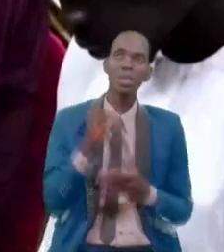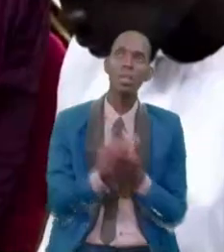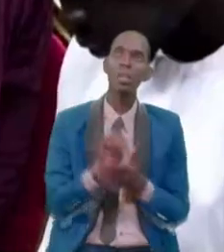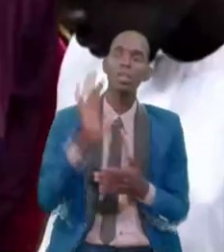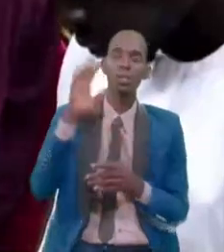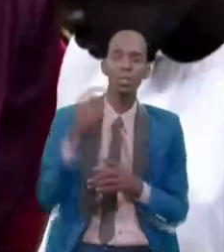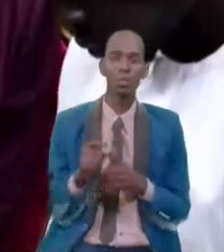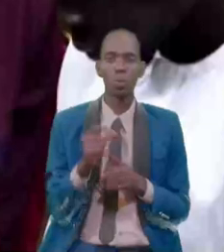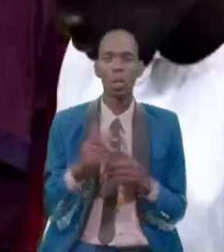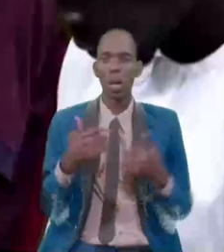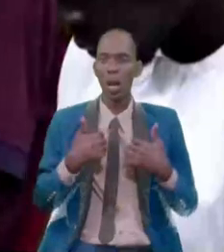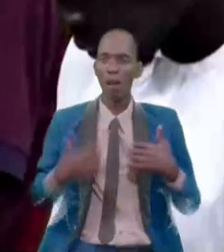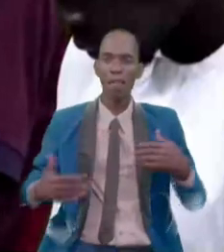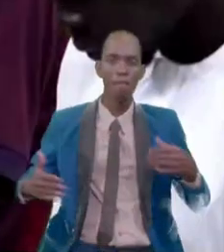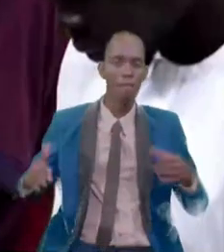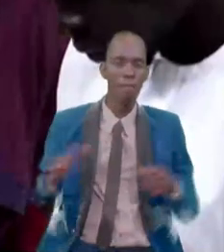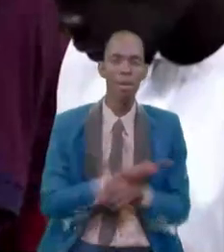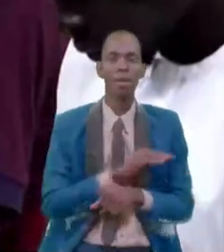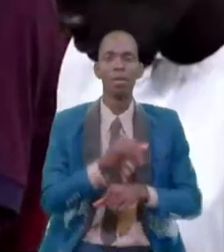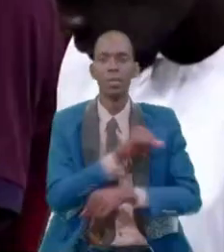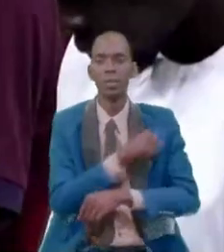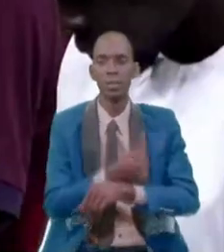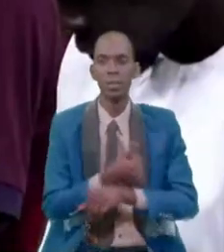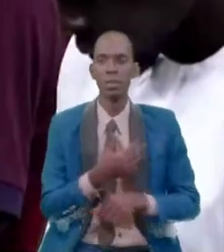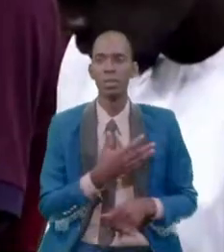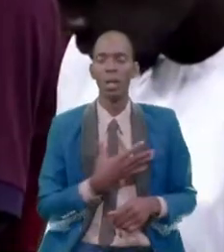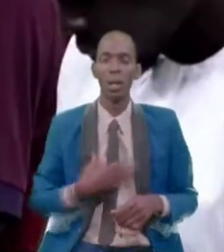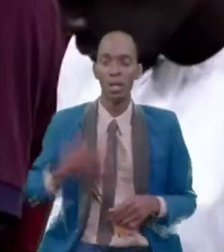parole du roi, alors, est